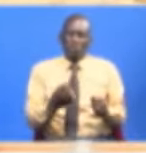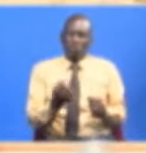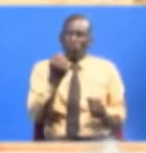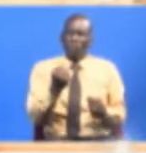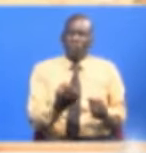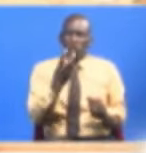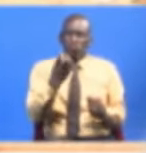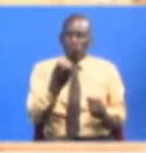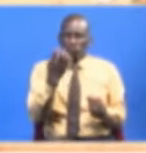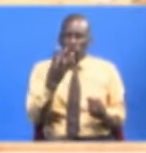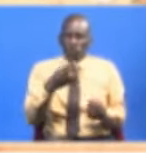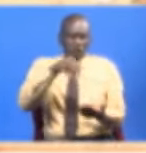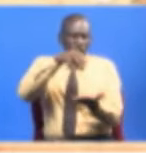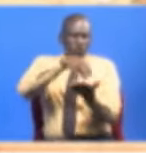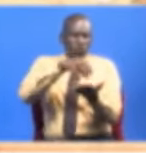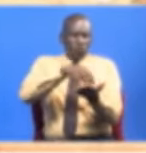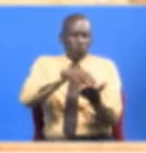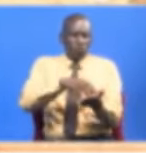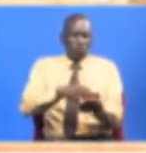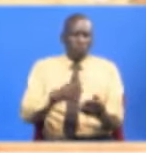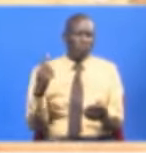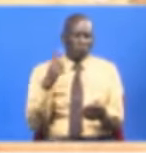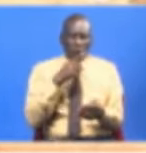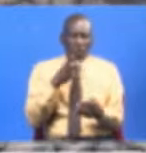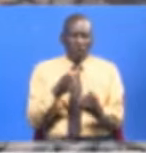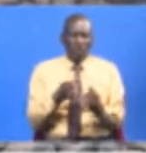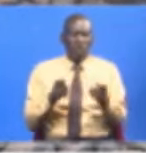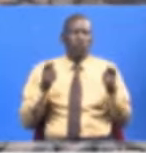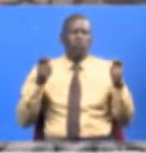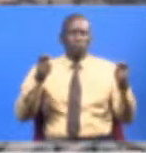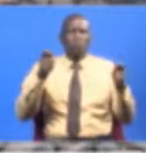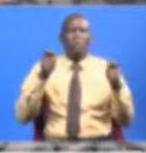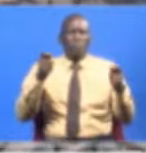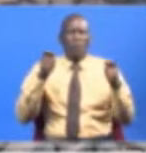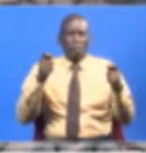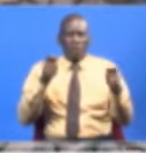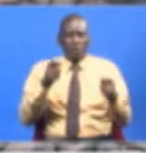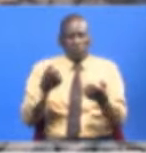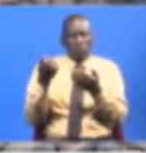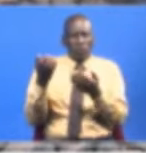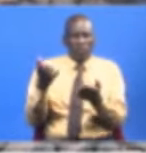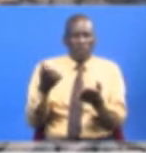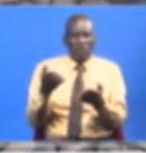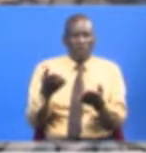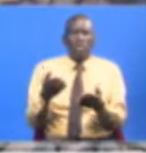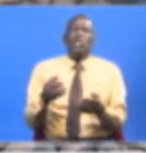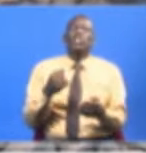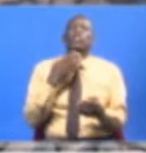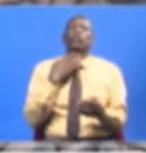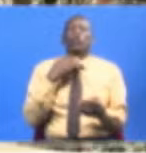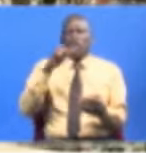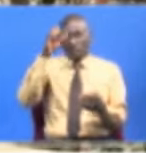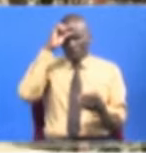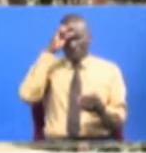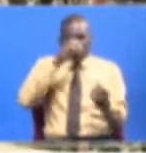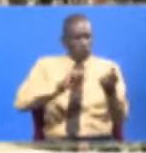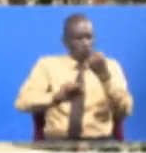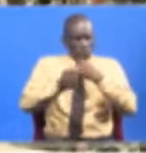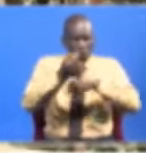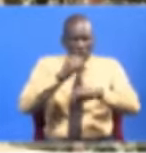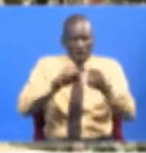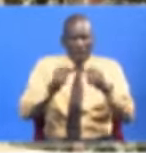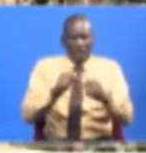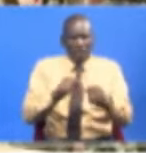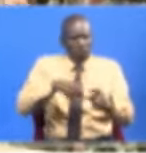Hali ikionekana kuharibika, ni maandamano yaliyopazwa angani wakiitaka serikali kuchukua hatua za